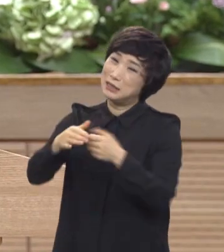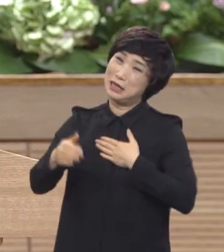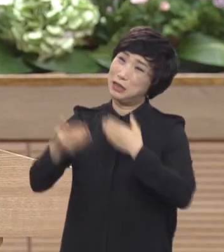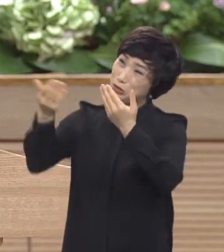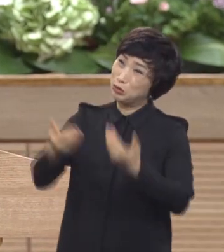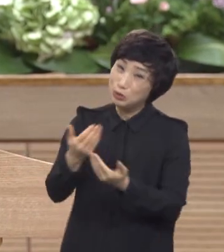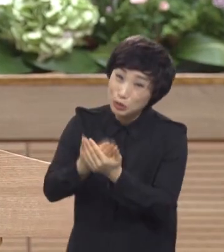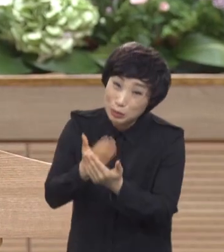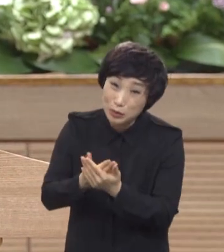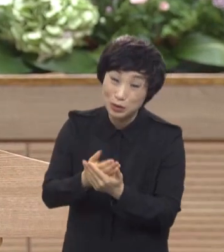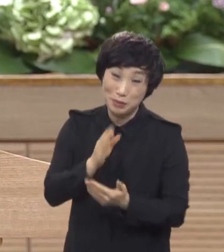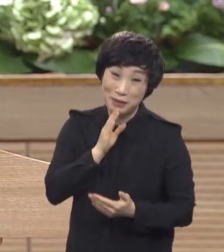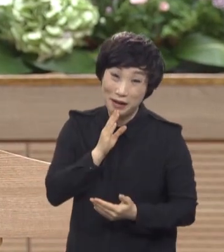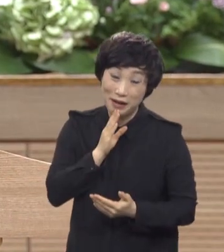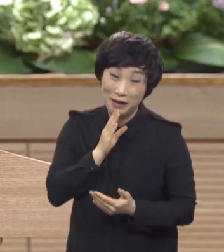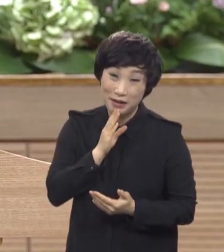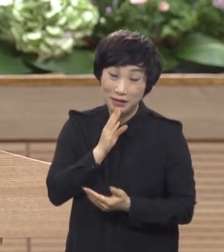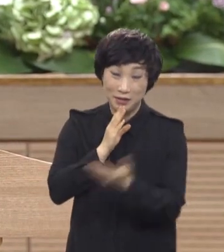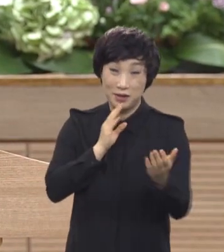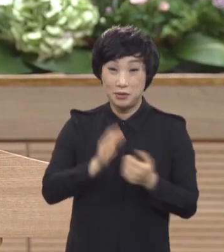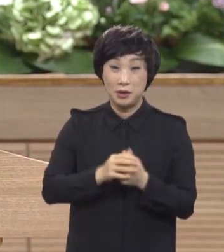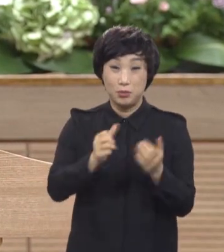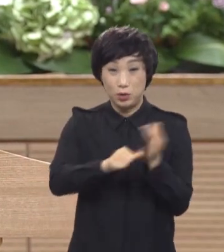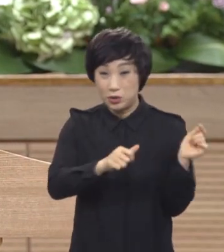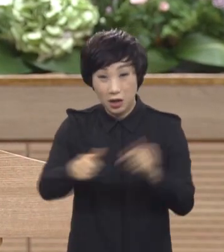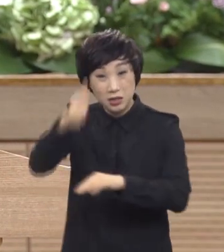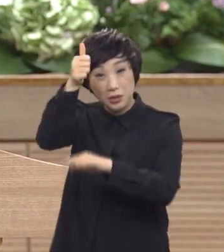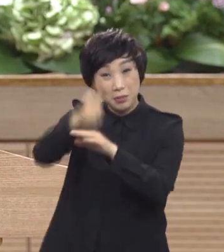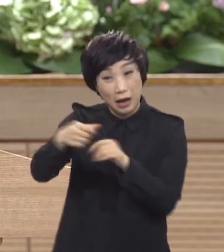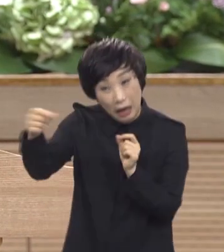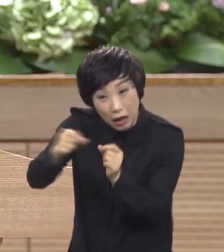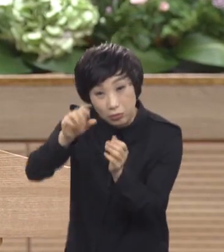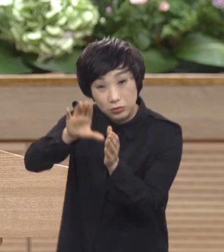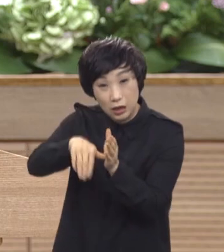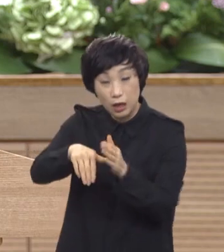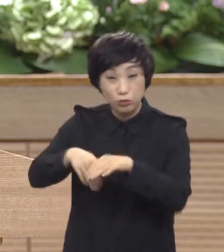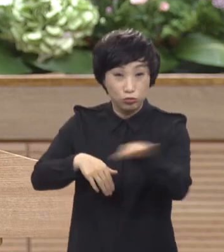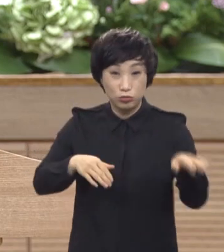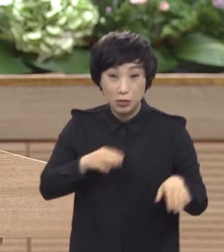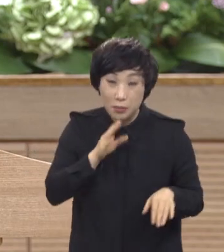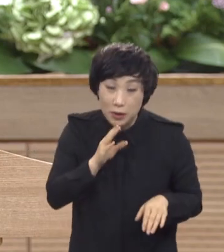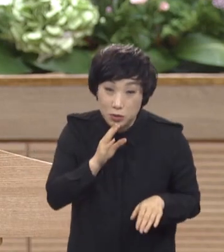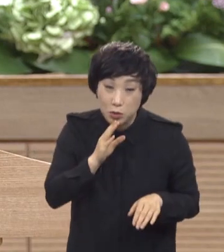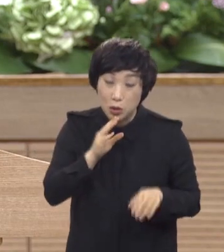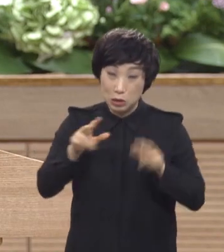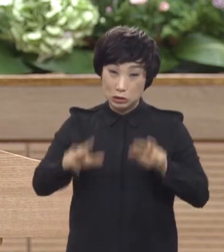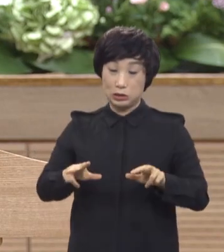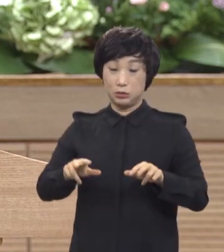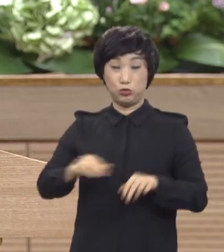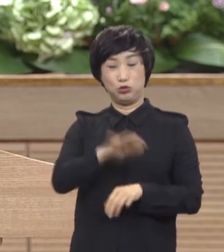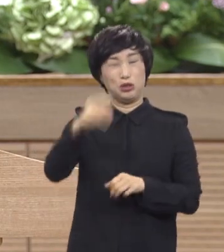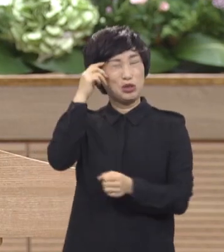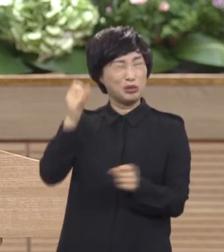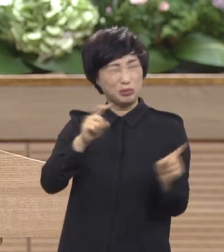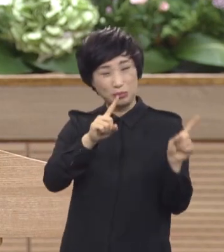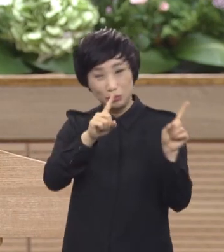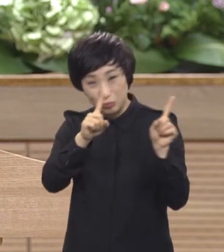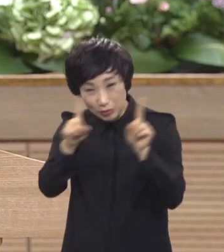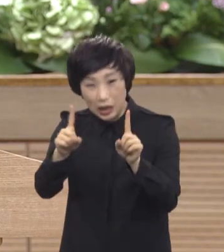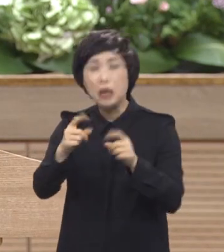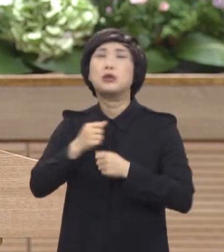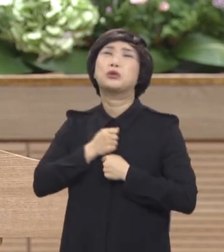절대 만물이 가까운 이때에 마지막에 가까운 이때에 정신 체력